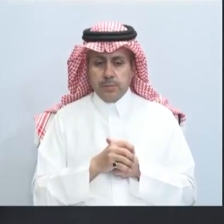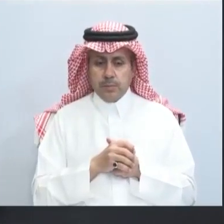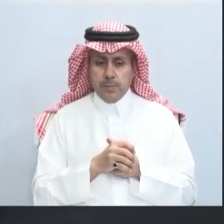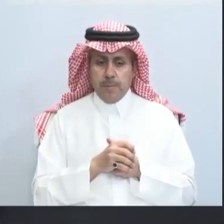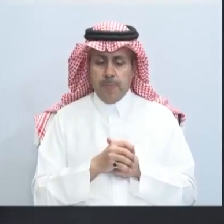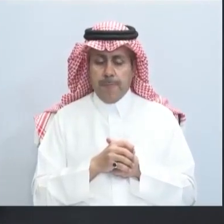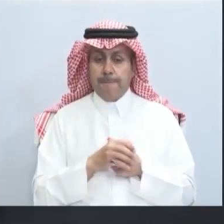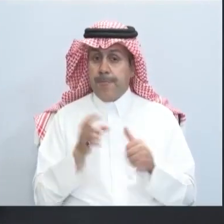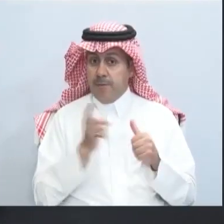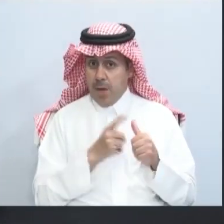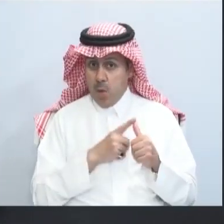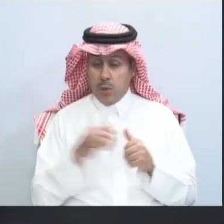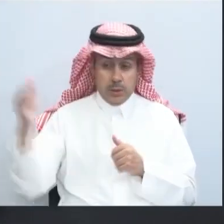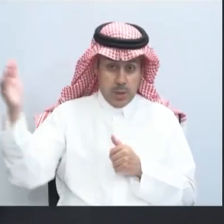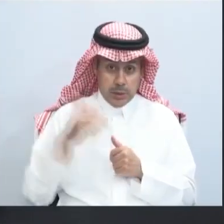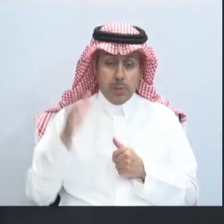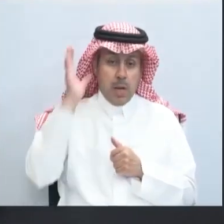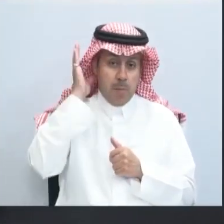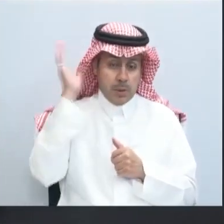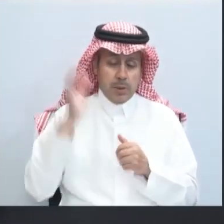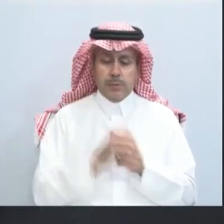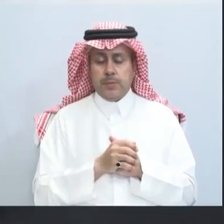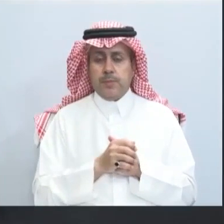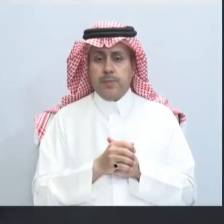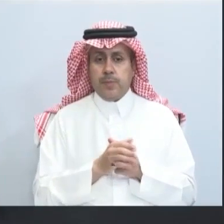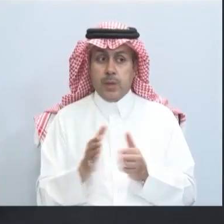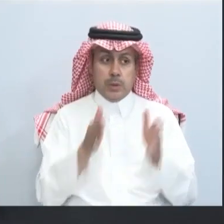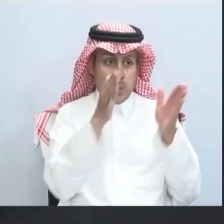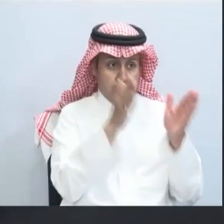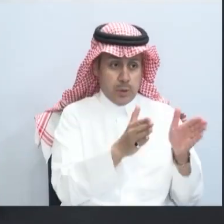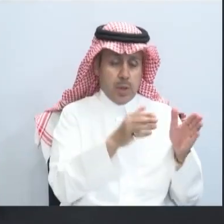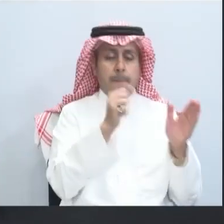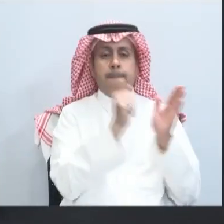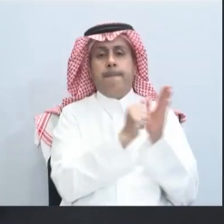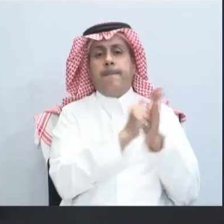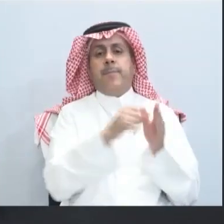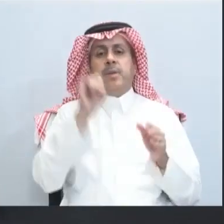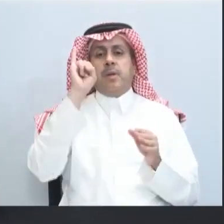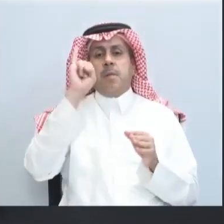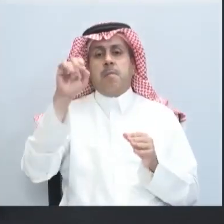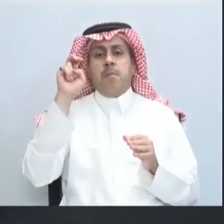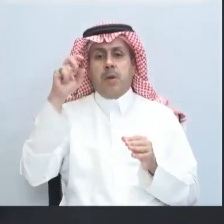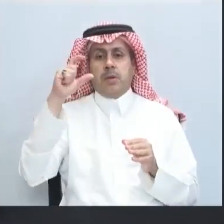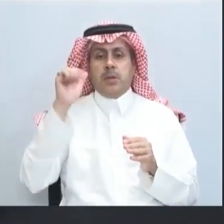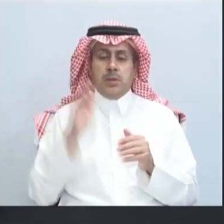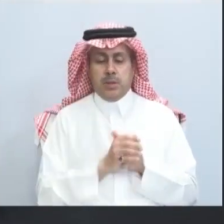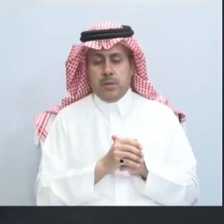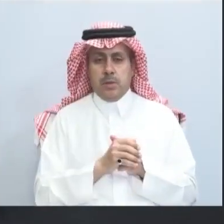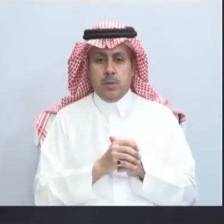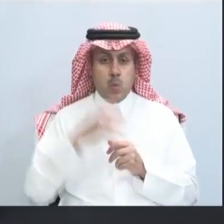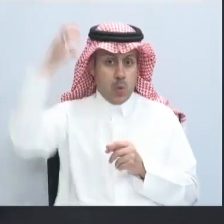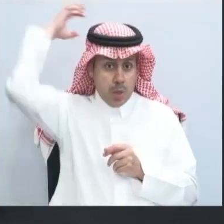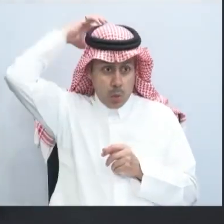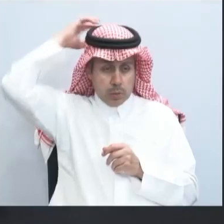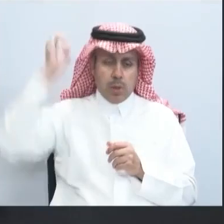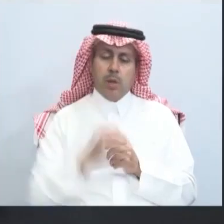في بادئ قدومه الى المدينه صلى الله عليه وسلم توجه الى بيت المقدس واليهود كان